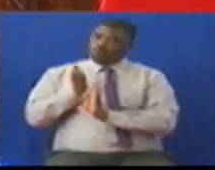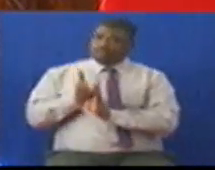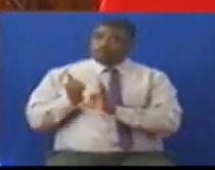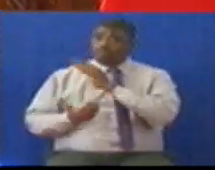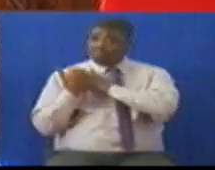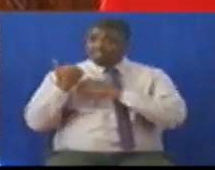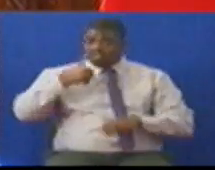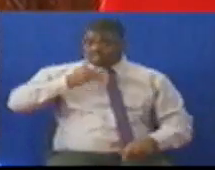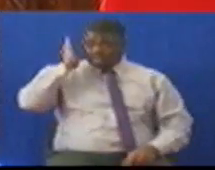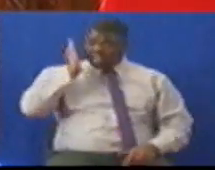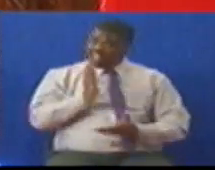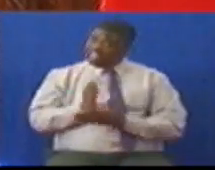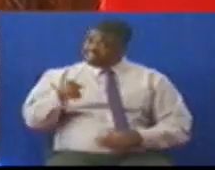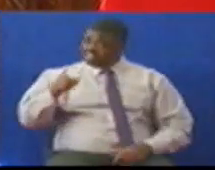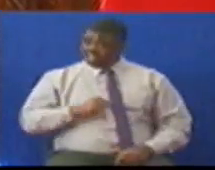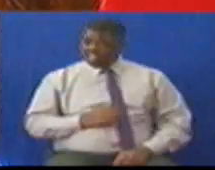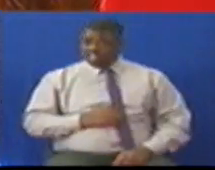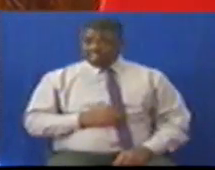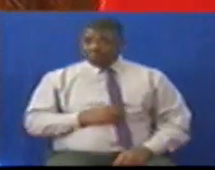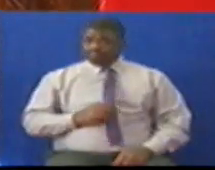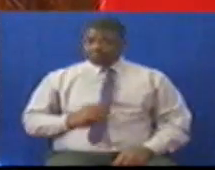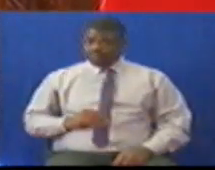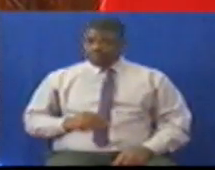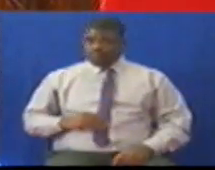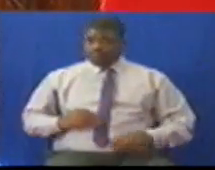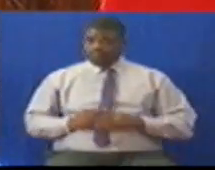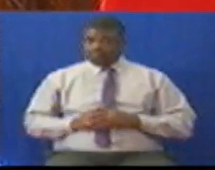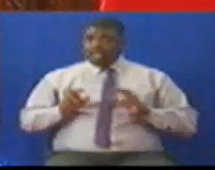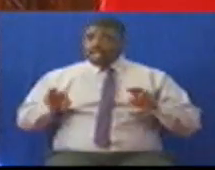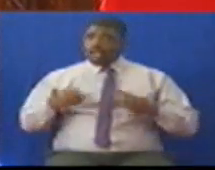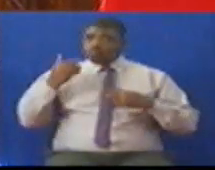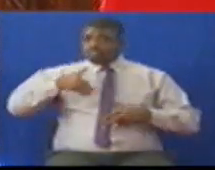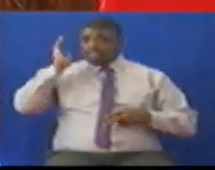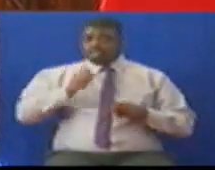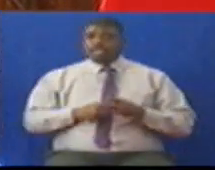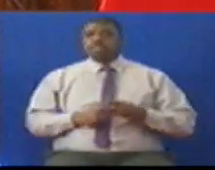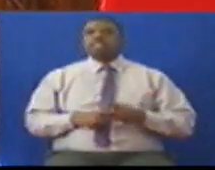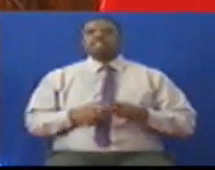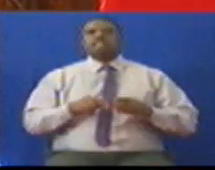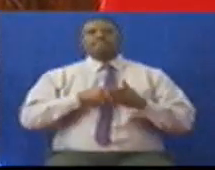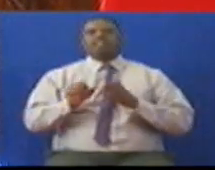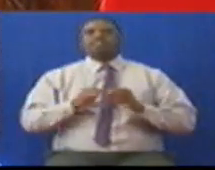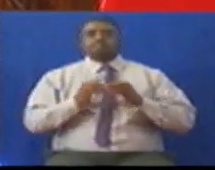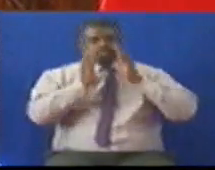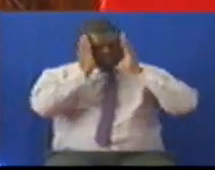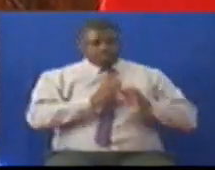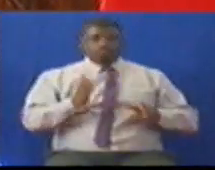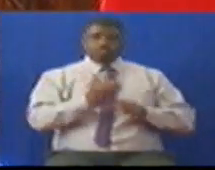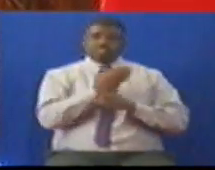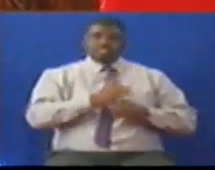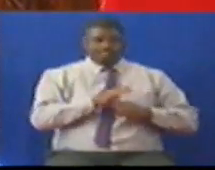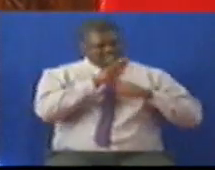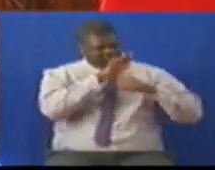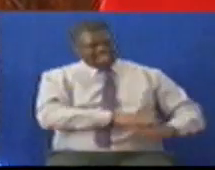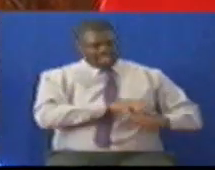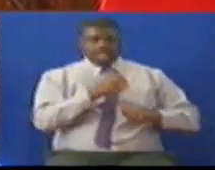na msongo wa mawazo uliowakumba kwa kuwa mbali na familia zao? Au serikali itafidiaje heshima ya wahusika iliyodhalilika mbele ya